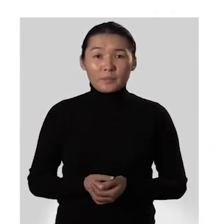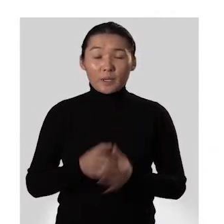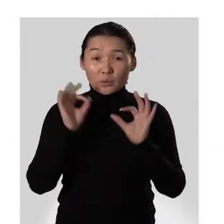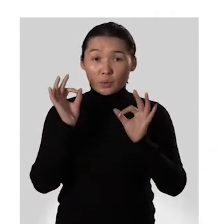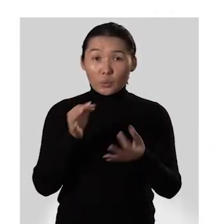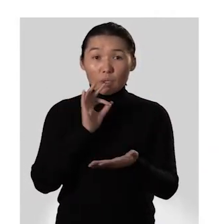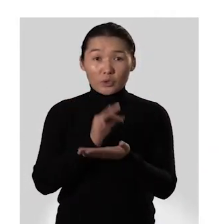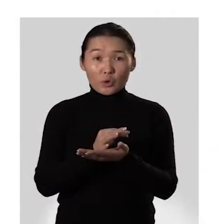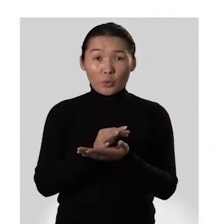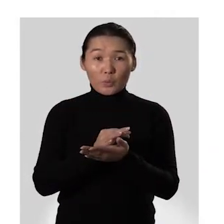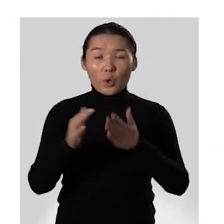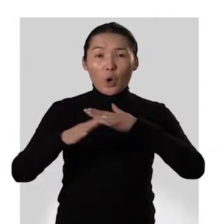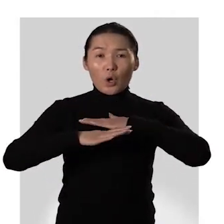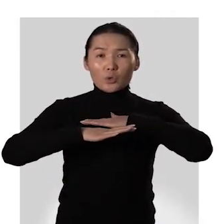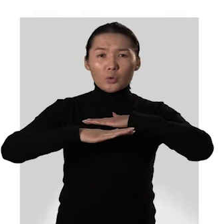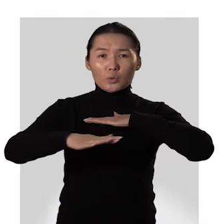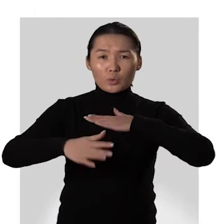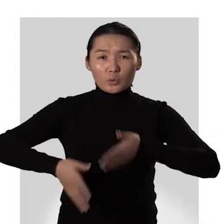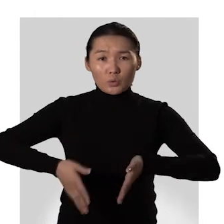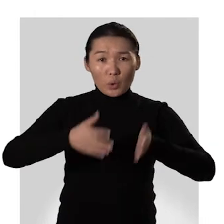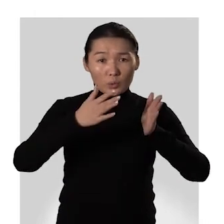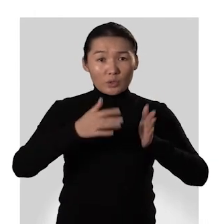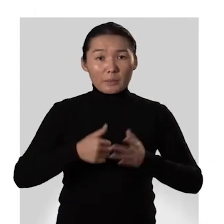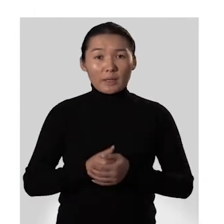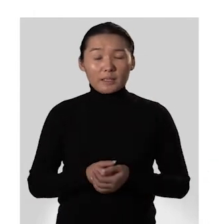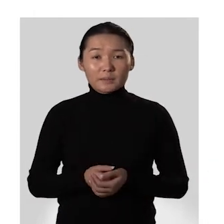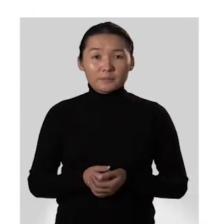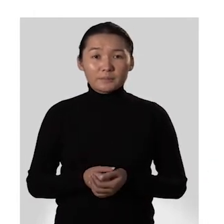Туура жообу түз жолдо чабылат.